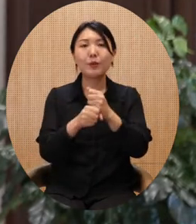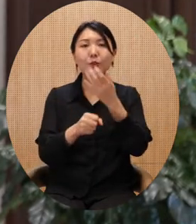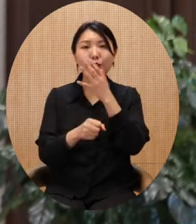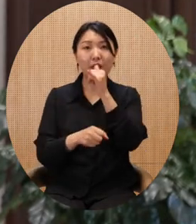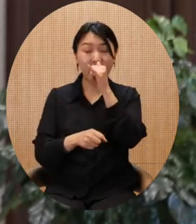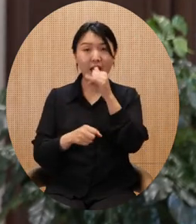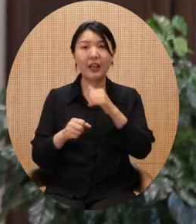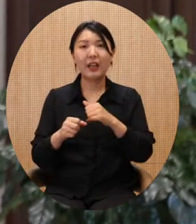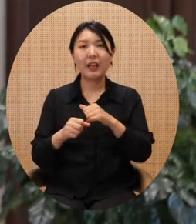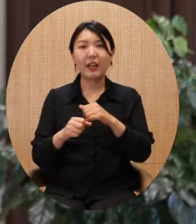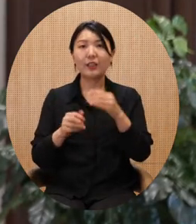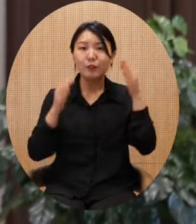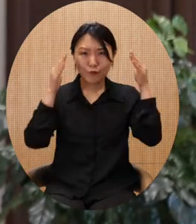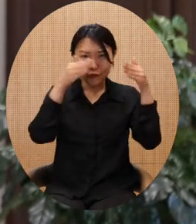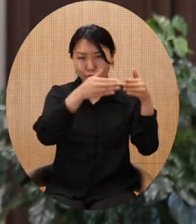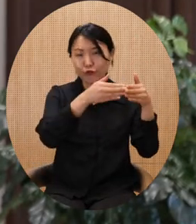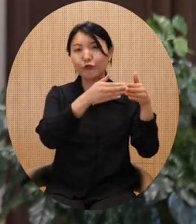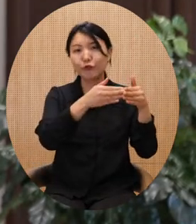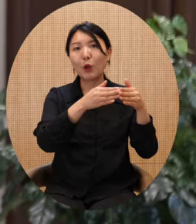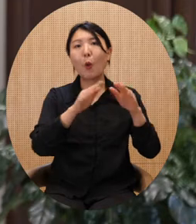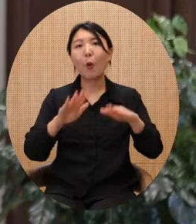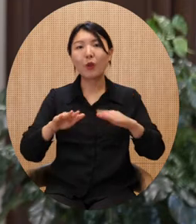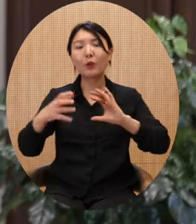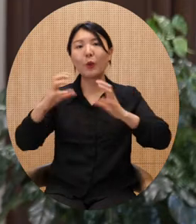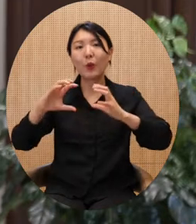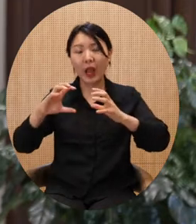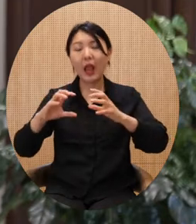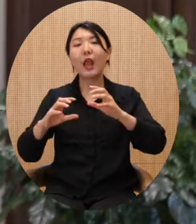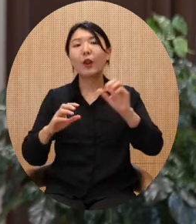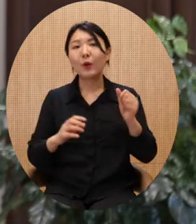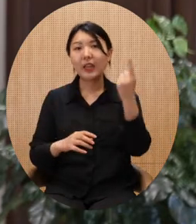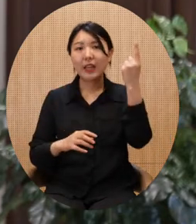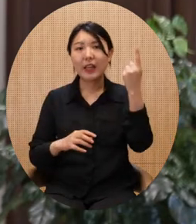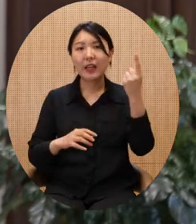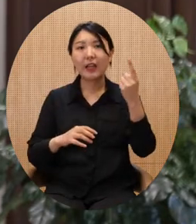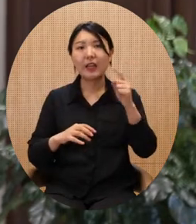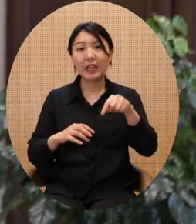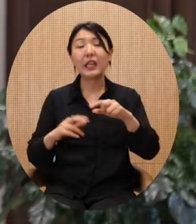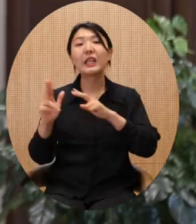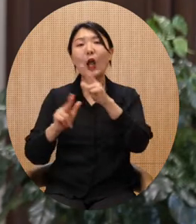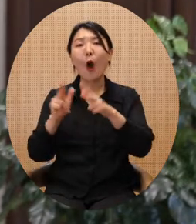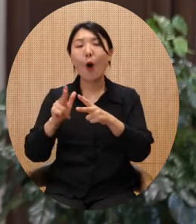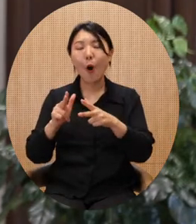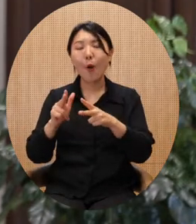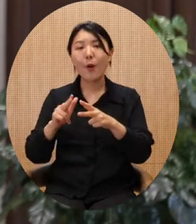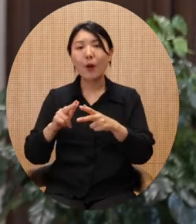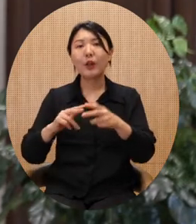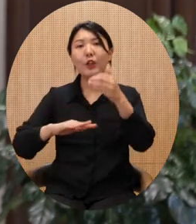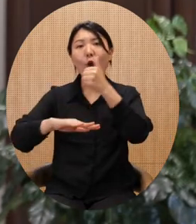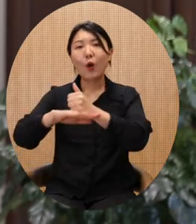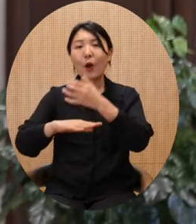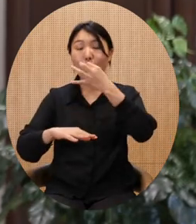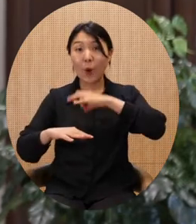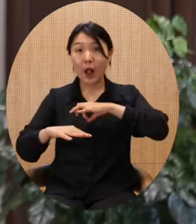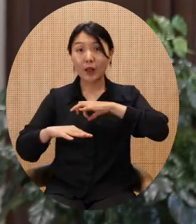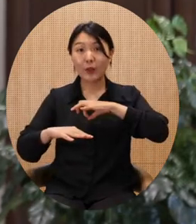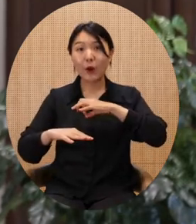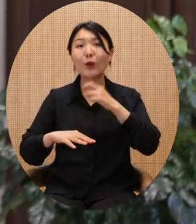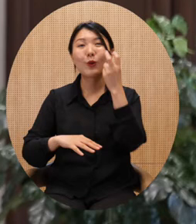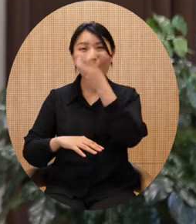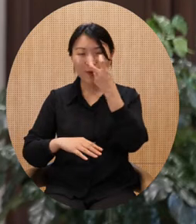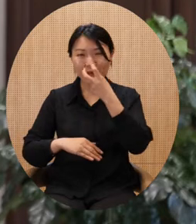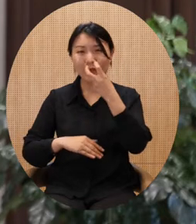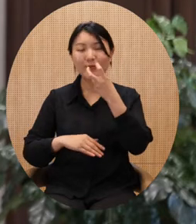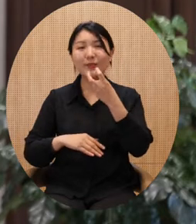것에 주안점을 두어 오늘 토론을 계기로 동사업의 진단과 효과성을